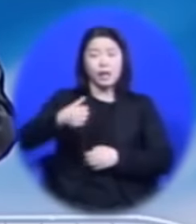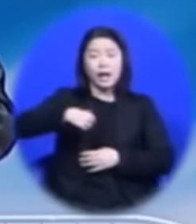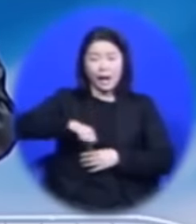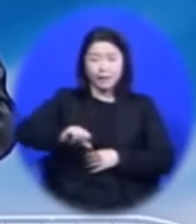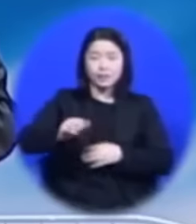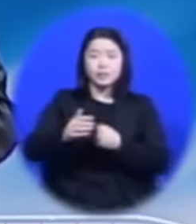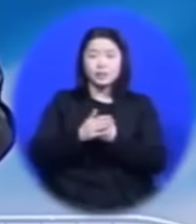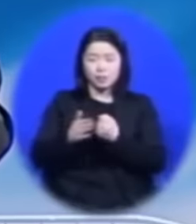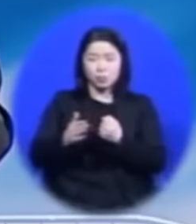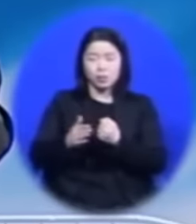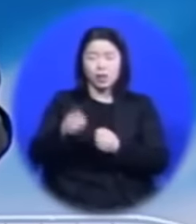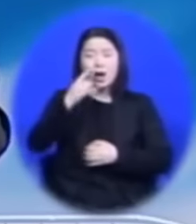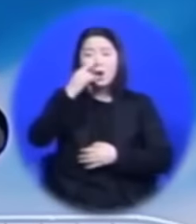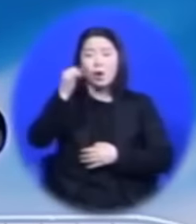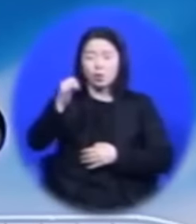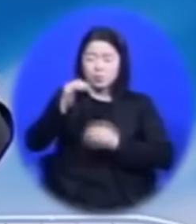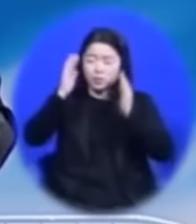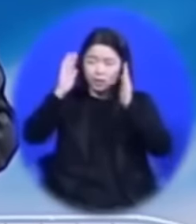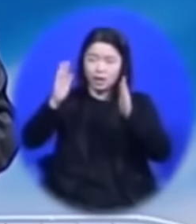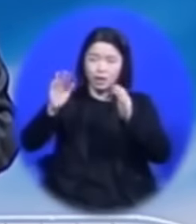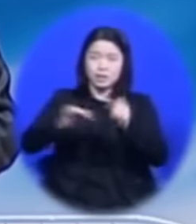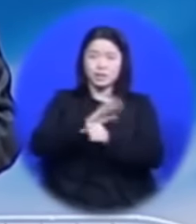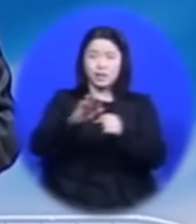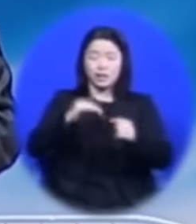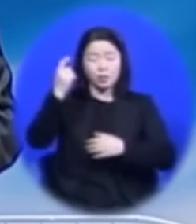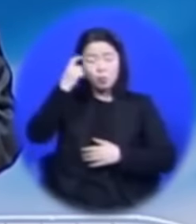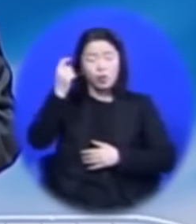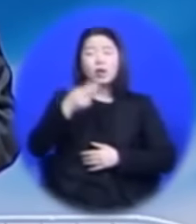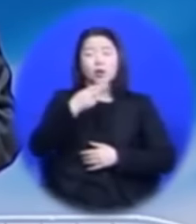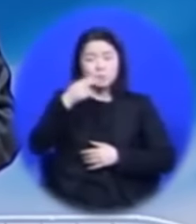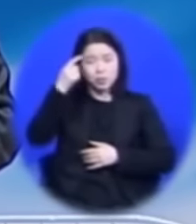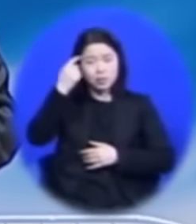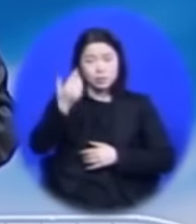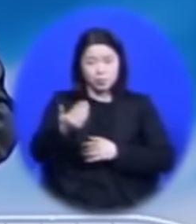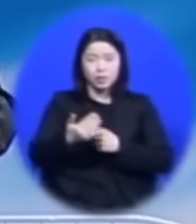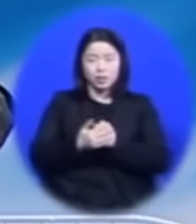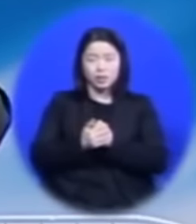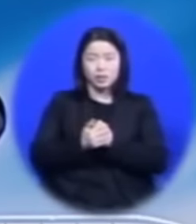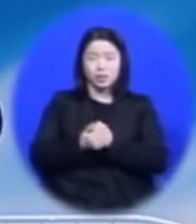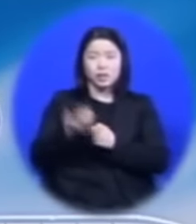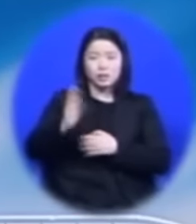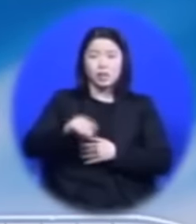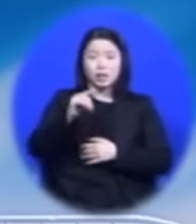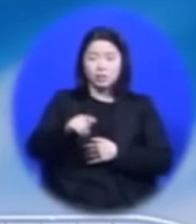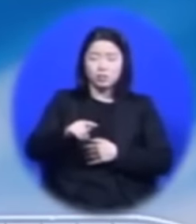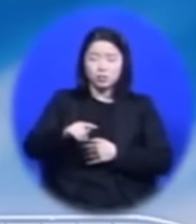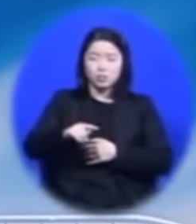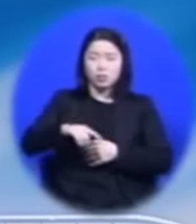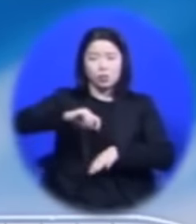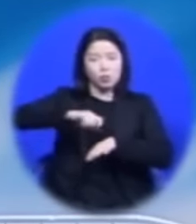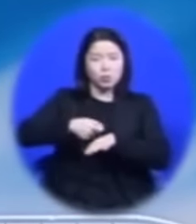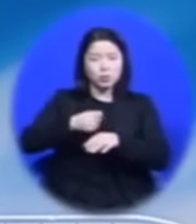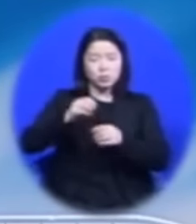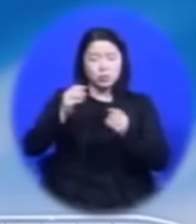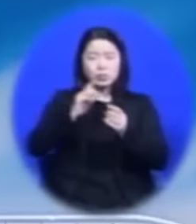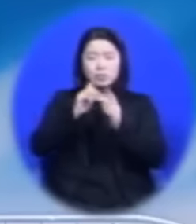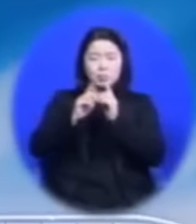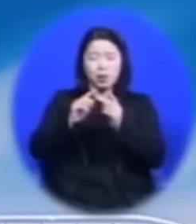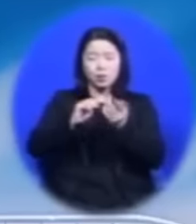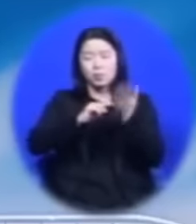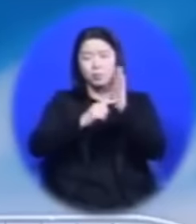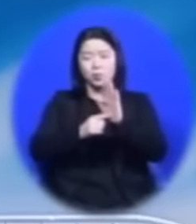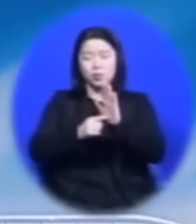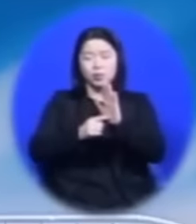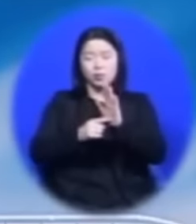아들이니까 어머니를 향한 사랑이 왜 없었겠어요? 근데 그것을 굳이 표현해야 된다는 생각이